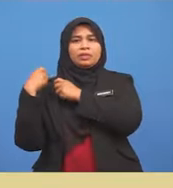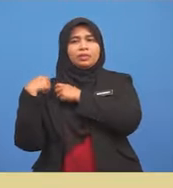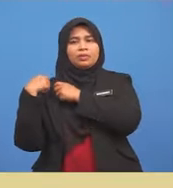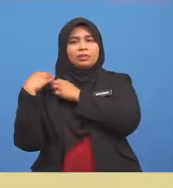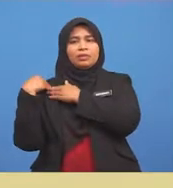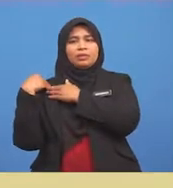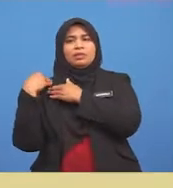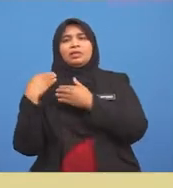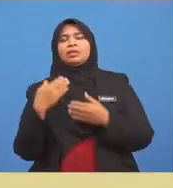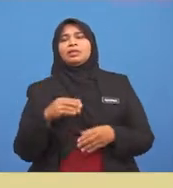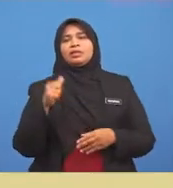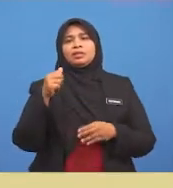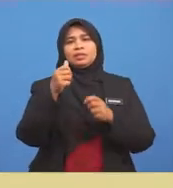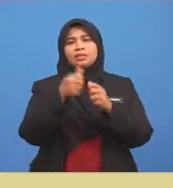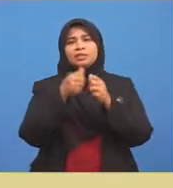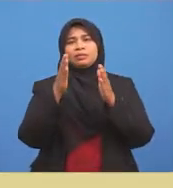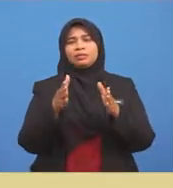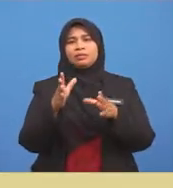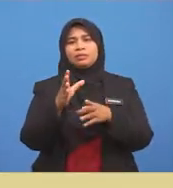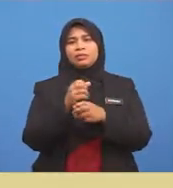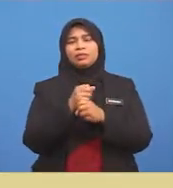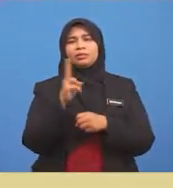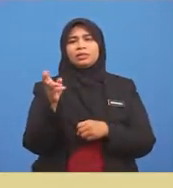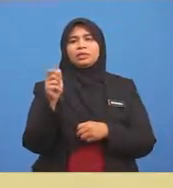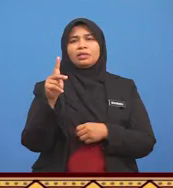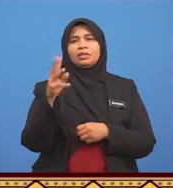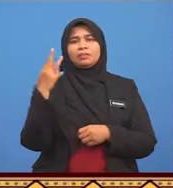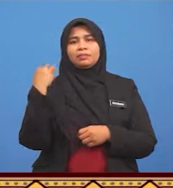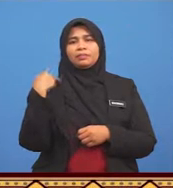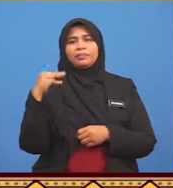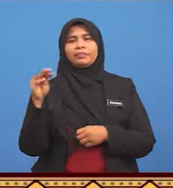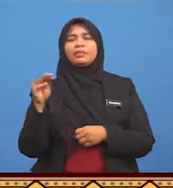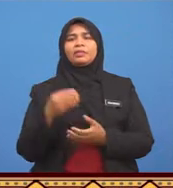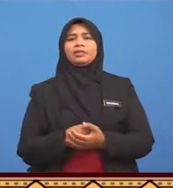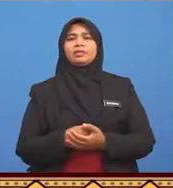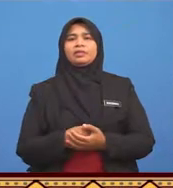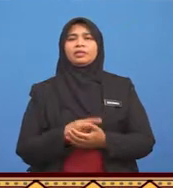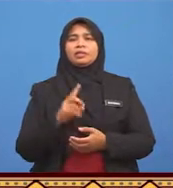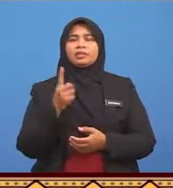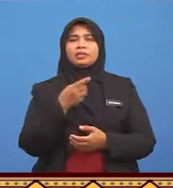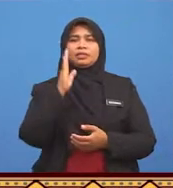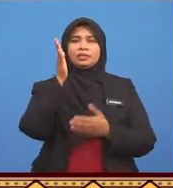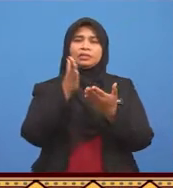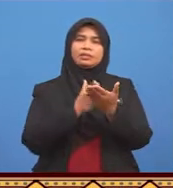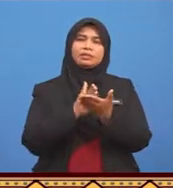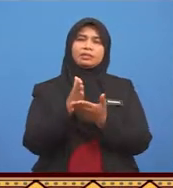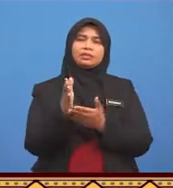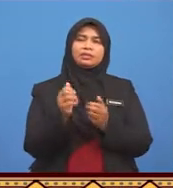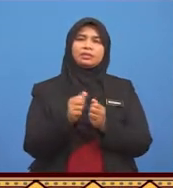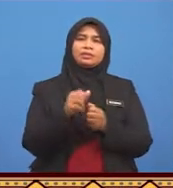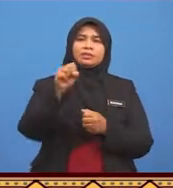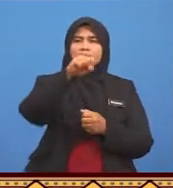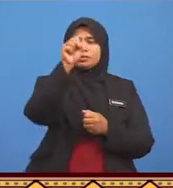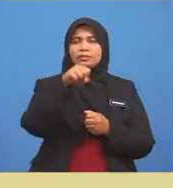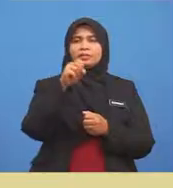tanggungjawab agar setiap orang mendapat hak mereka. Baiklah, kita akan teruskan dengan soalan